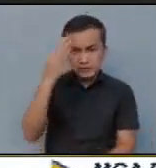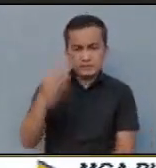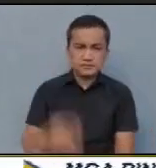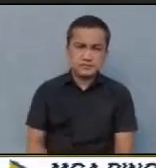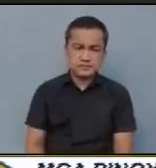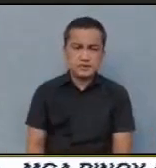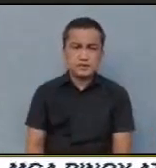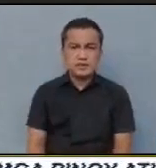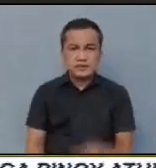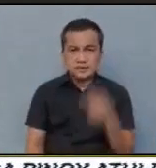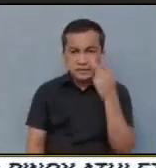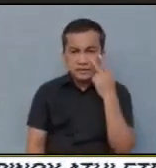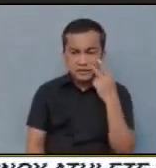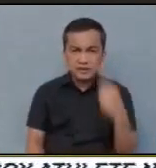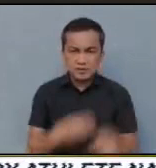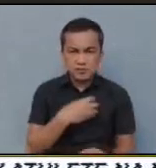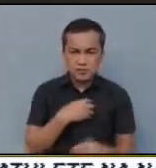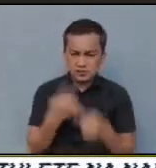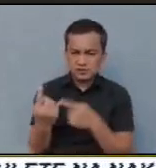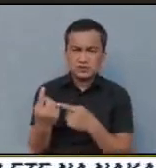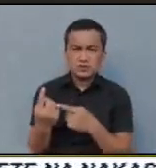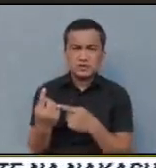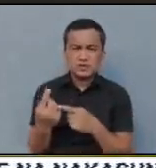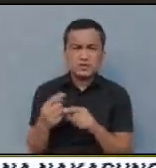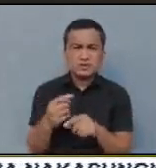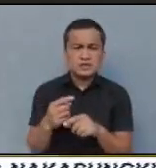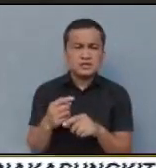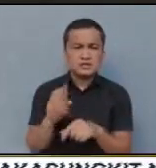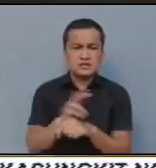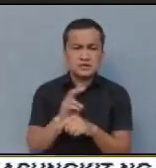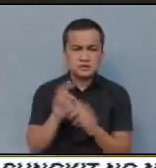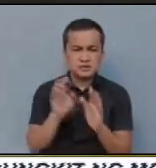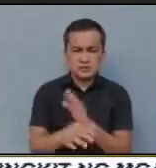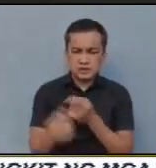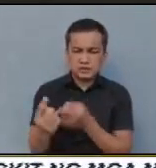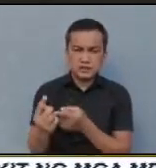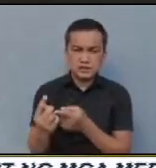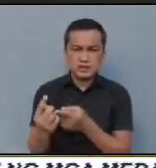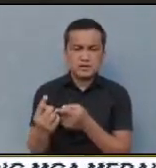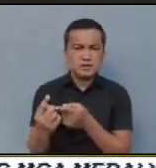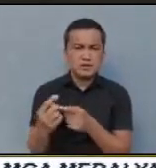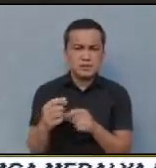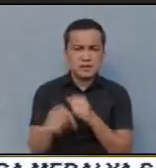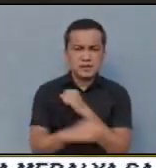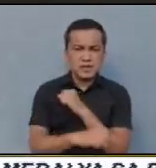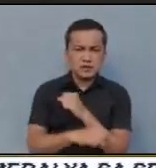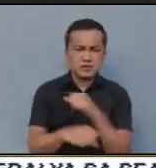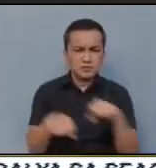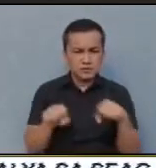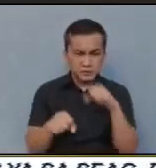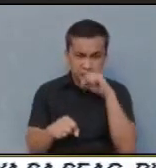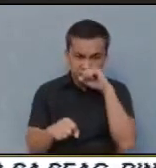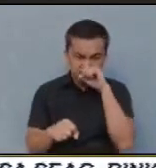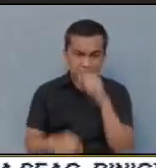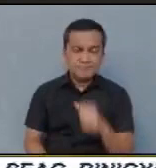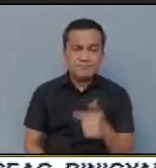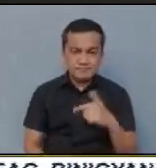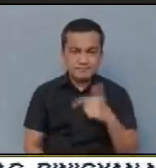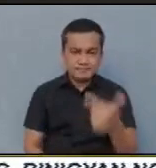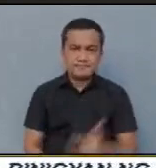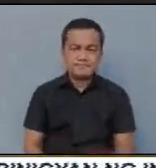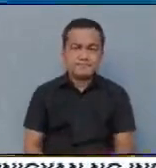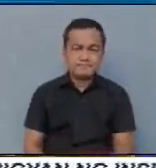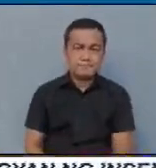ng mga pulis kung ginagamit ng mga criminal gang ang binata sa pagnanakaw ng mga motor. Nagbabalik si Bernard Haudian sa detalye.